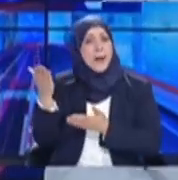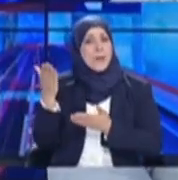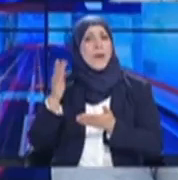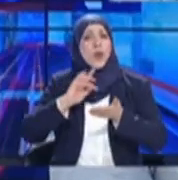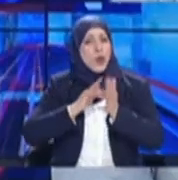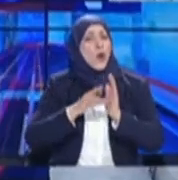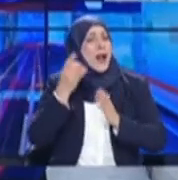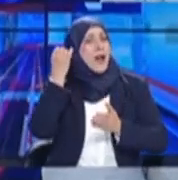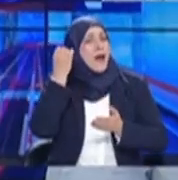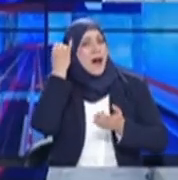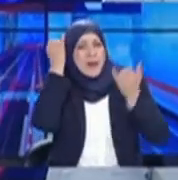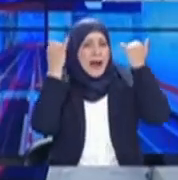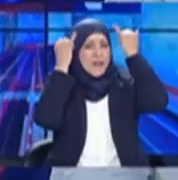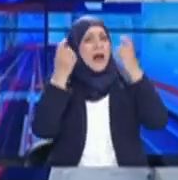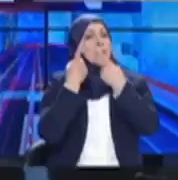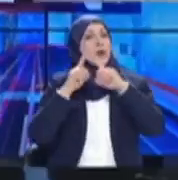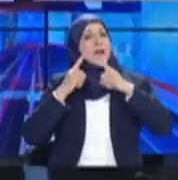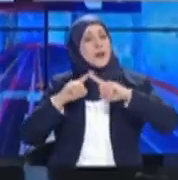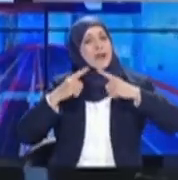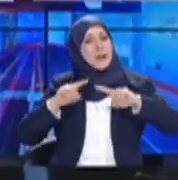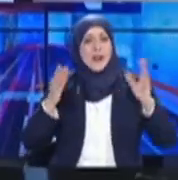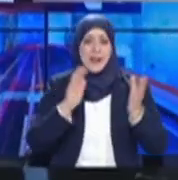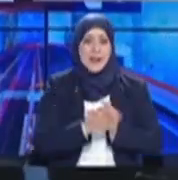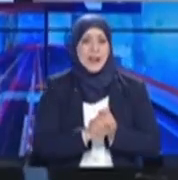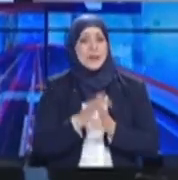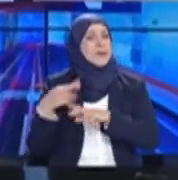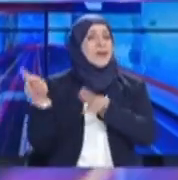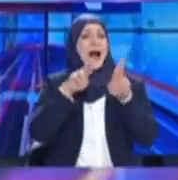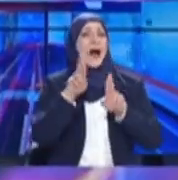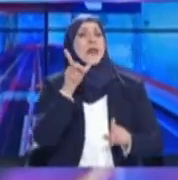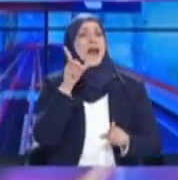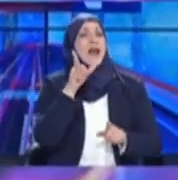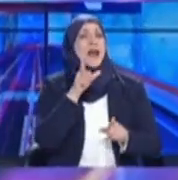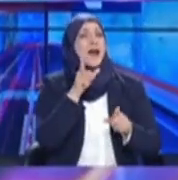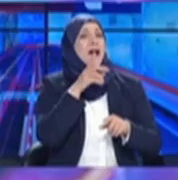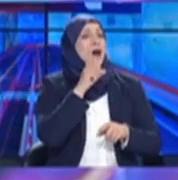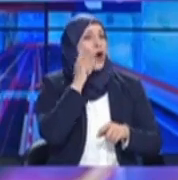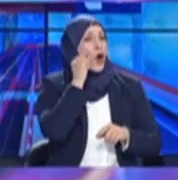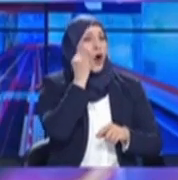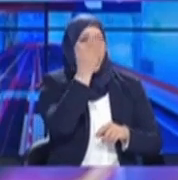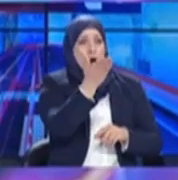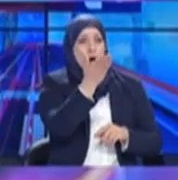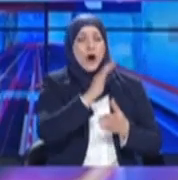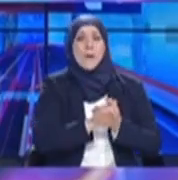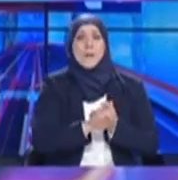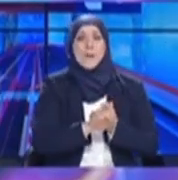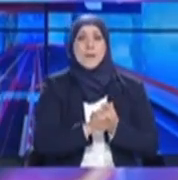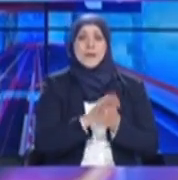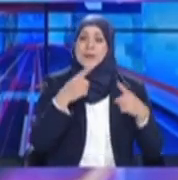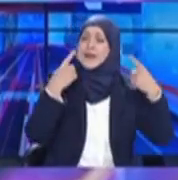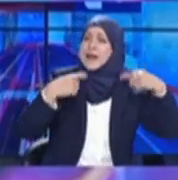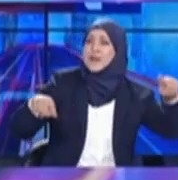في زمن الازمه الان فقط نعود الكلمه اخره سيد عادل لان الموسيقى